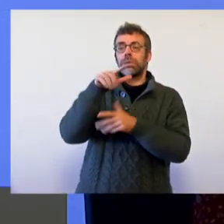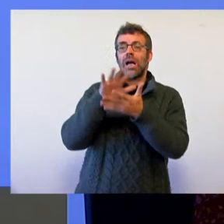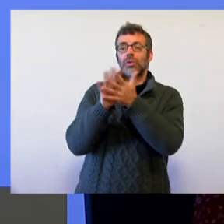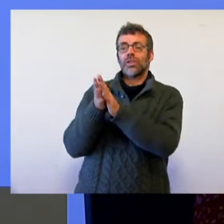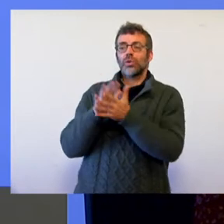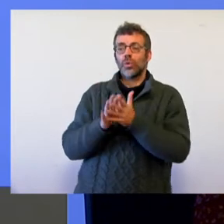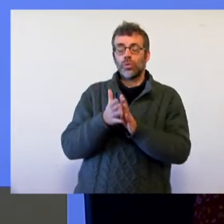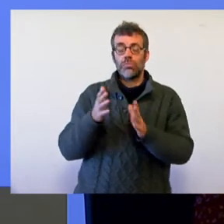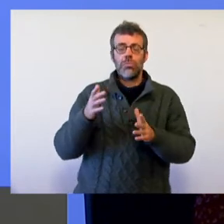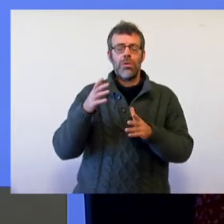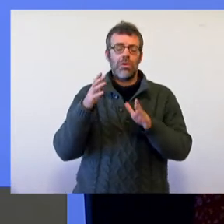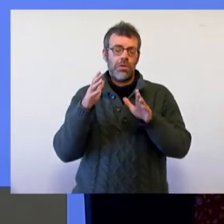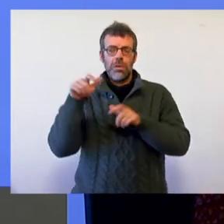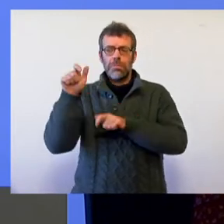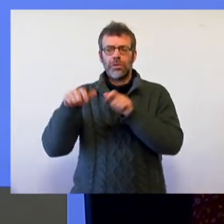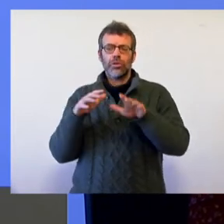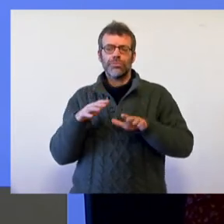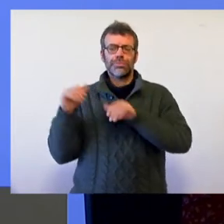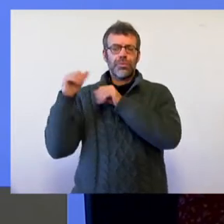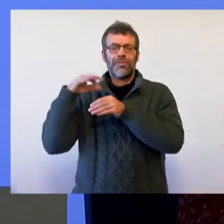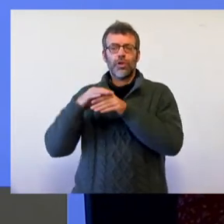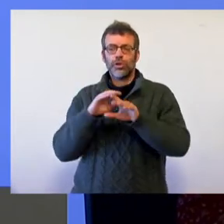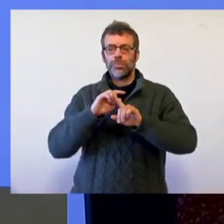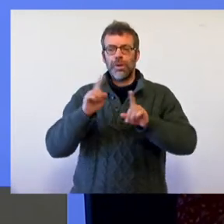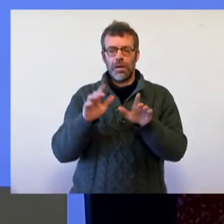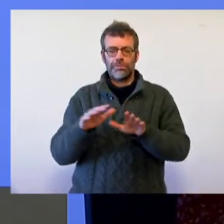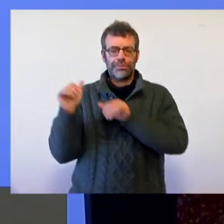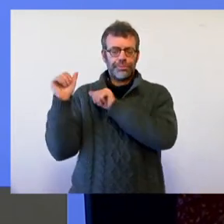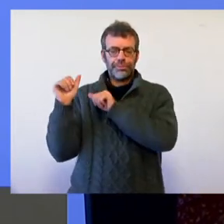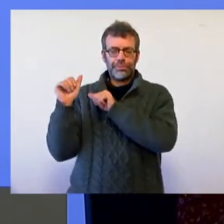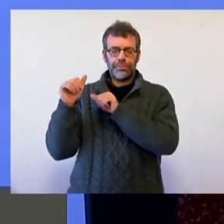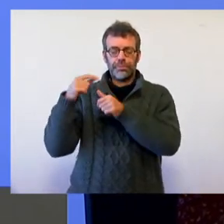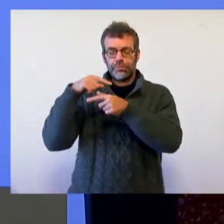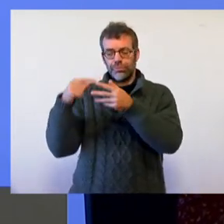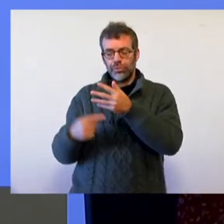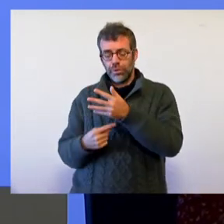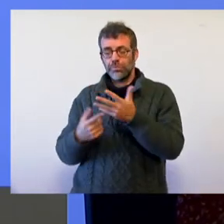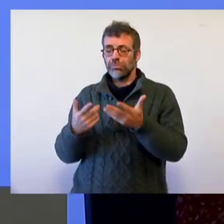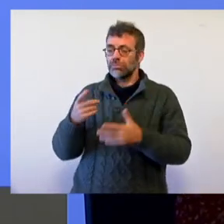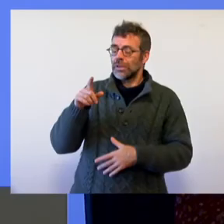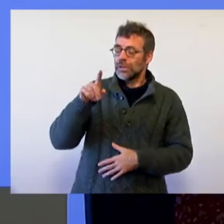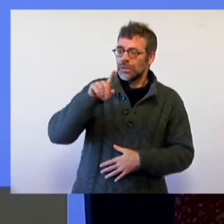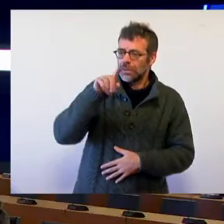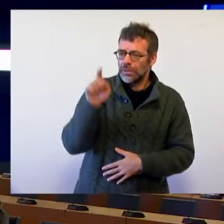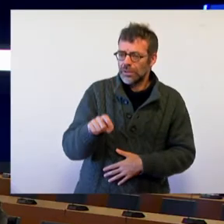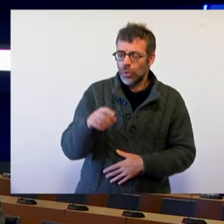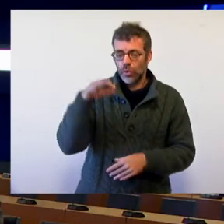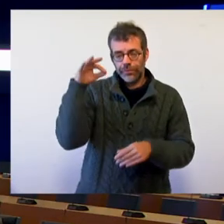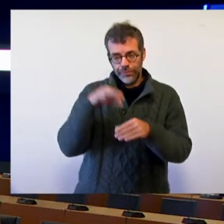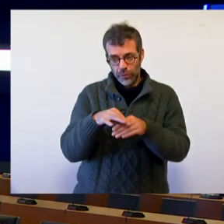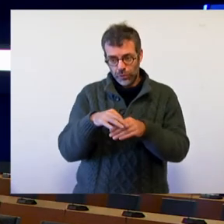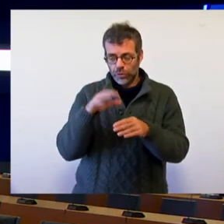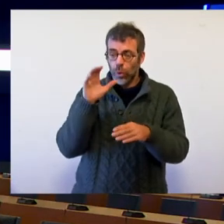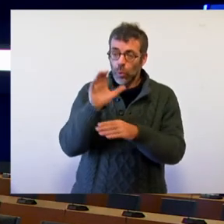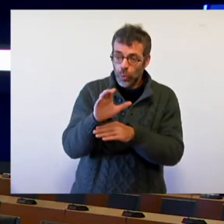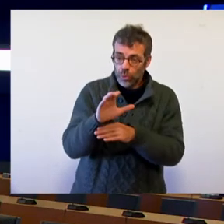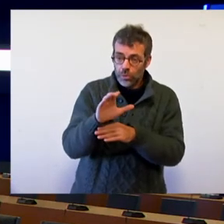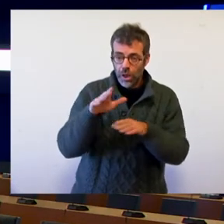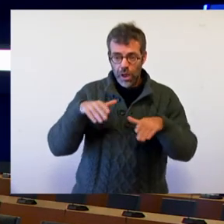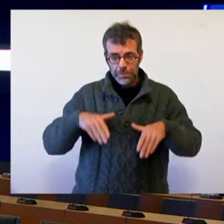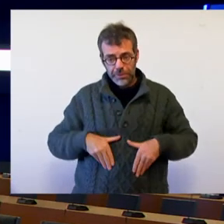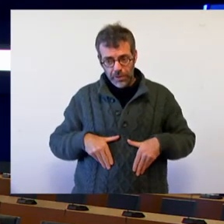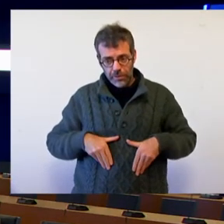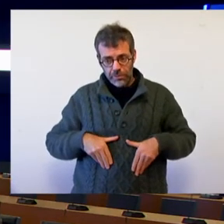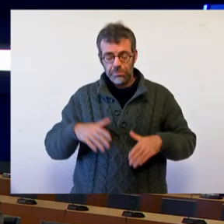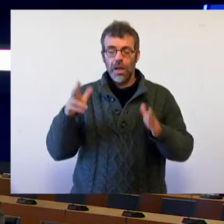vote, Mme Akbar Ali, Mme Dombrecos, Mme Marin Coury et M. Nosbé. Y a-t-il des questions? Je mets aux voix. Qui est contre? Qui